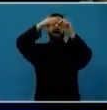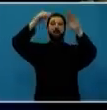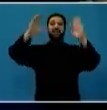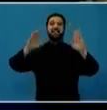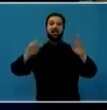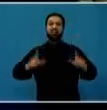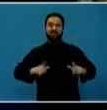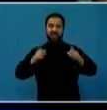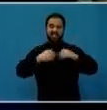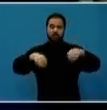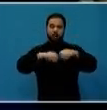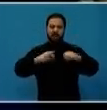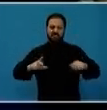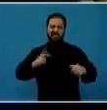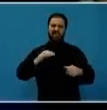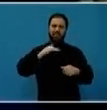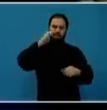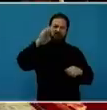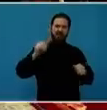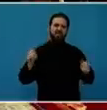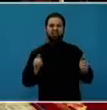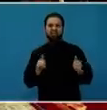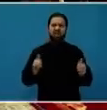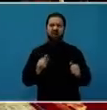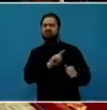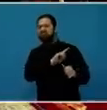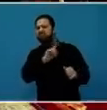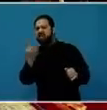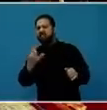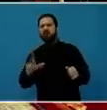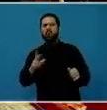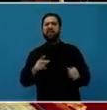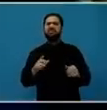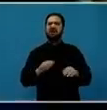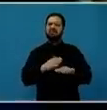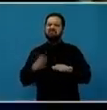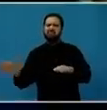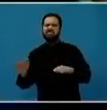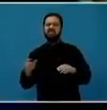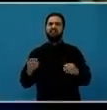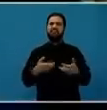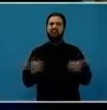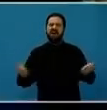multe încercări. Nimeni nu este lipsit de a avea necazuri și suferințe în viață. Și